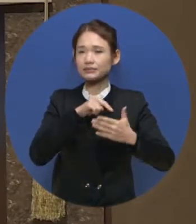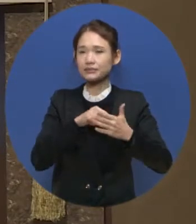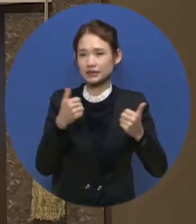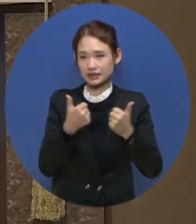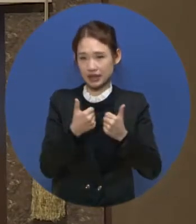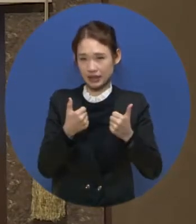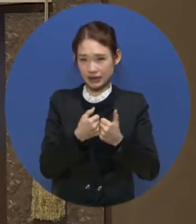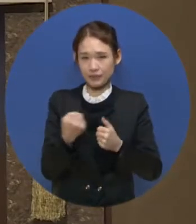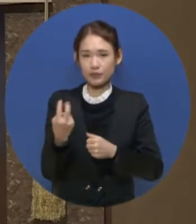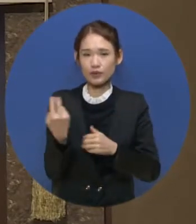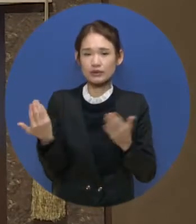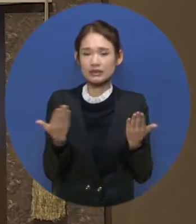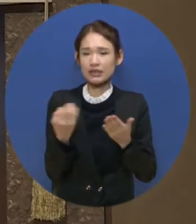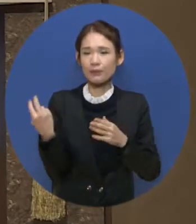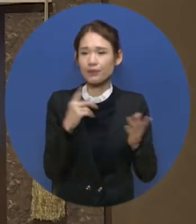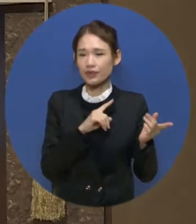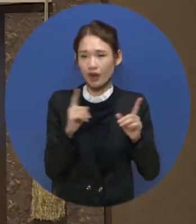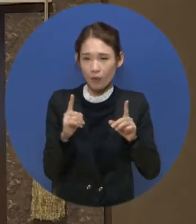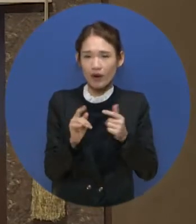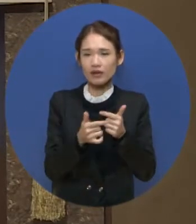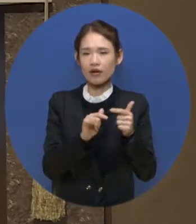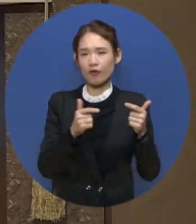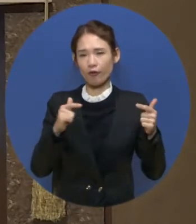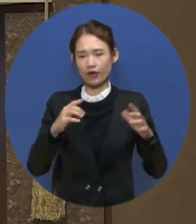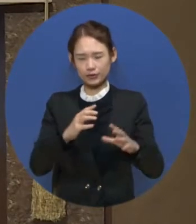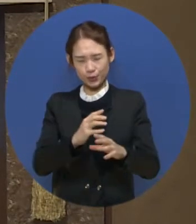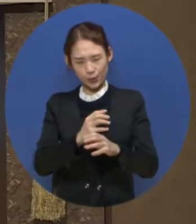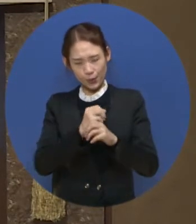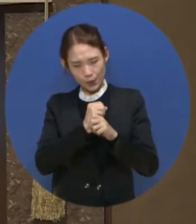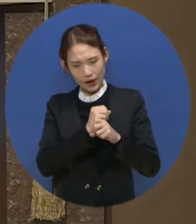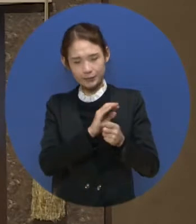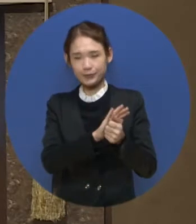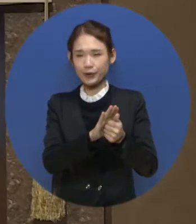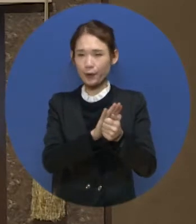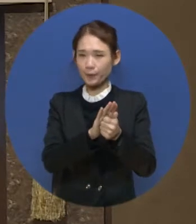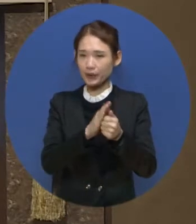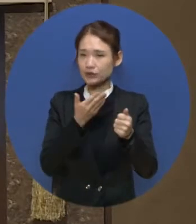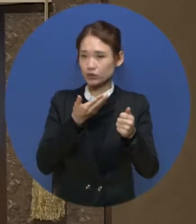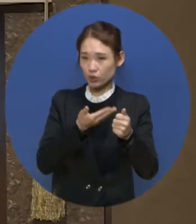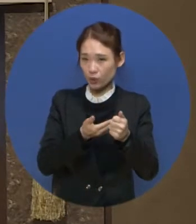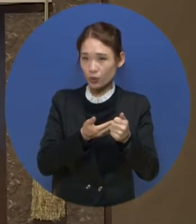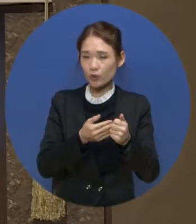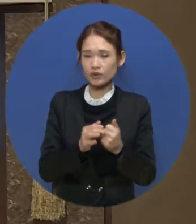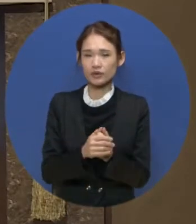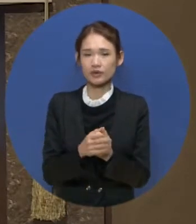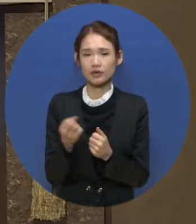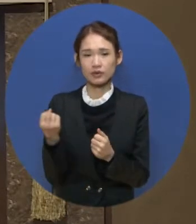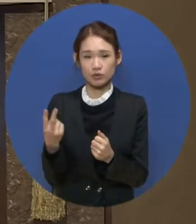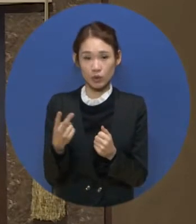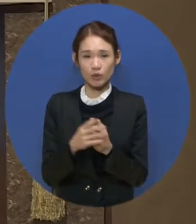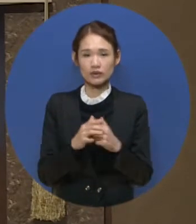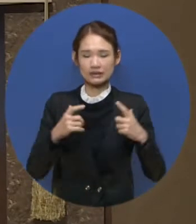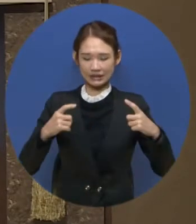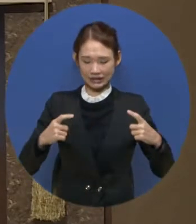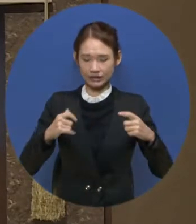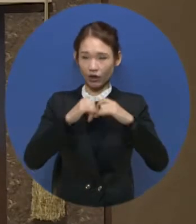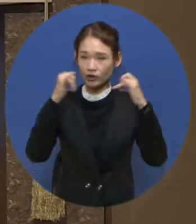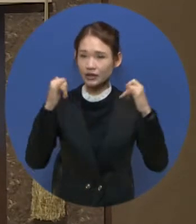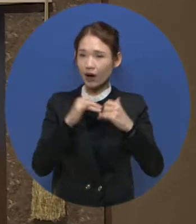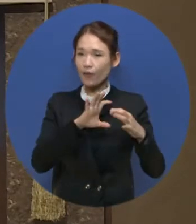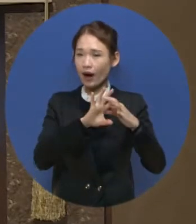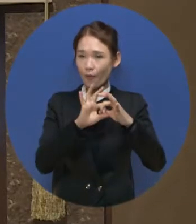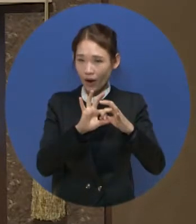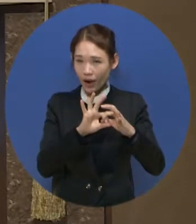또 직업 재활 뭐 이런 것들을 종합적으로 서비스를 제공하기도 하고 또 이제 지역사회와